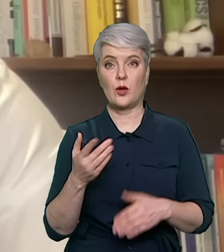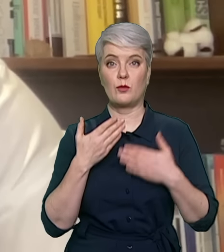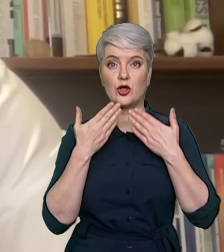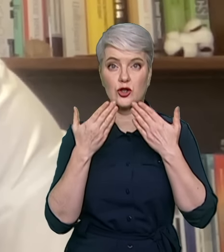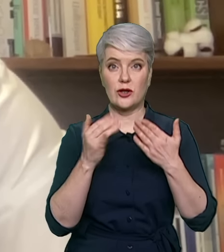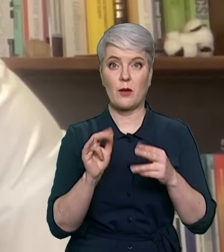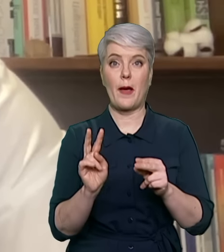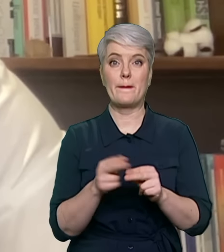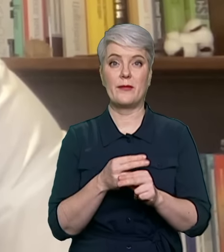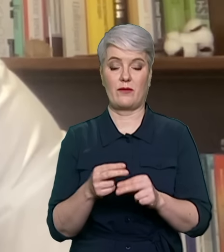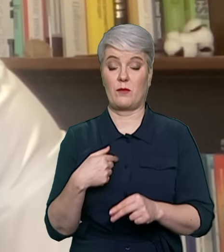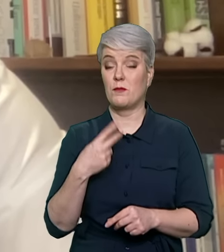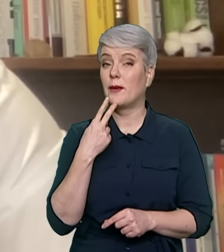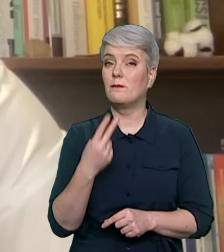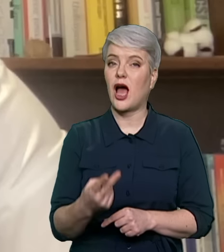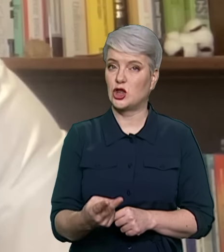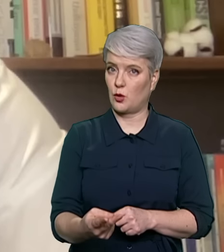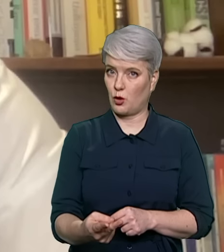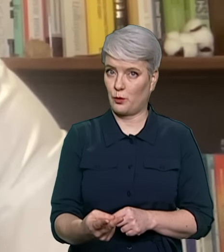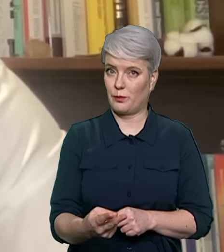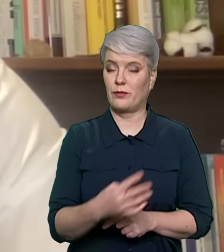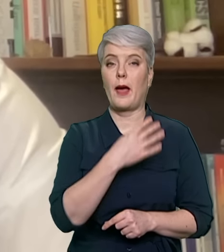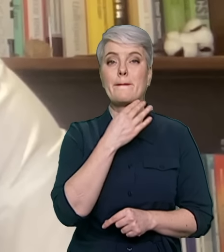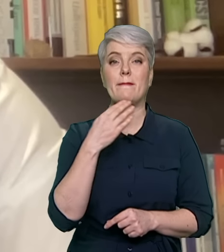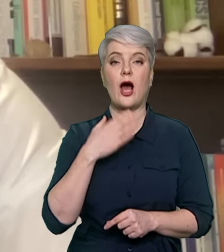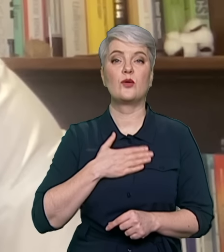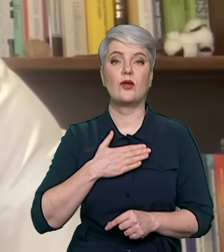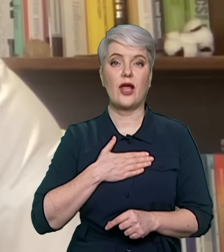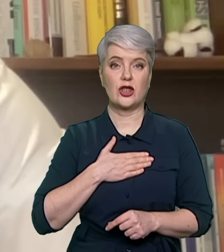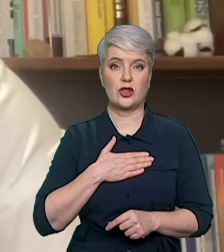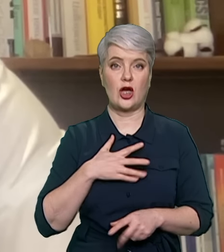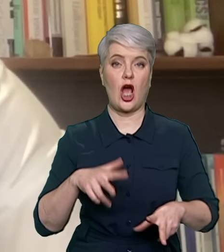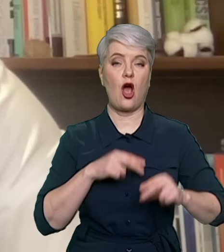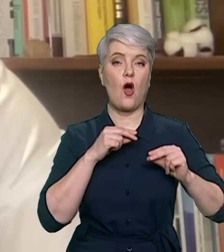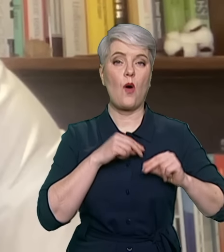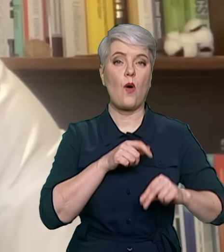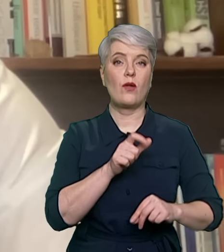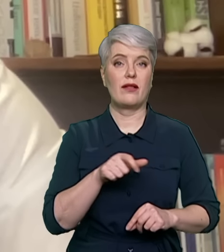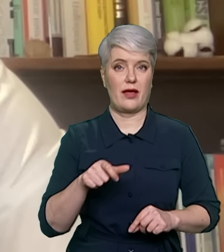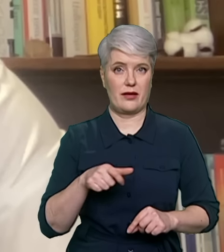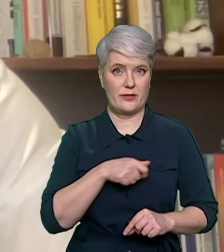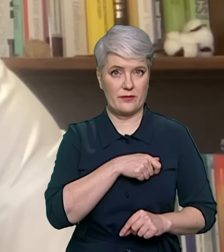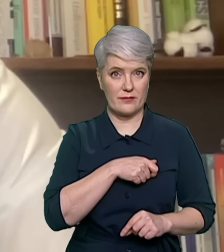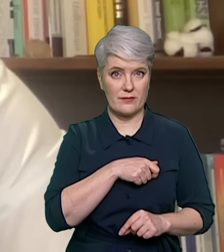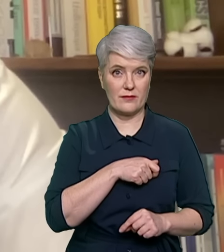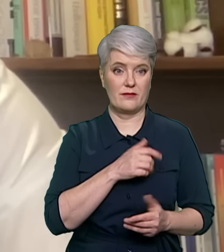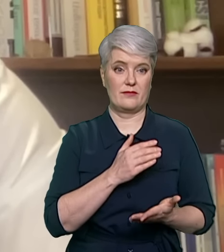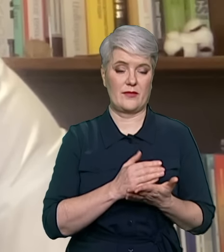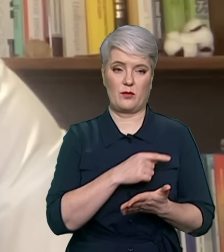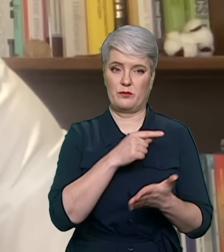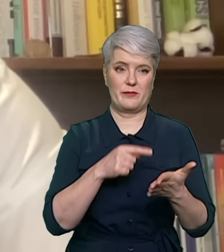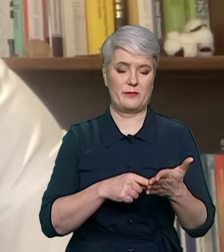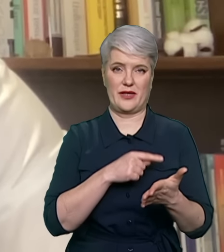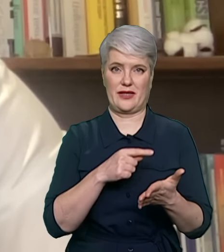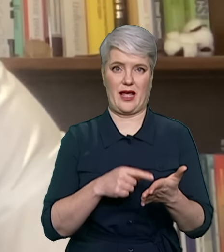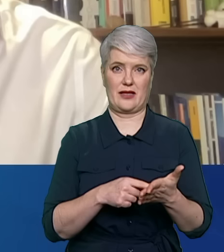ми бачимо, що багато наших колег, де й в принципі в комітеті, є багато питань, які виникають до цього законопроекту. Не